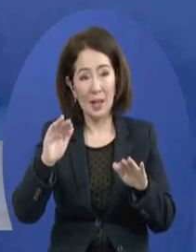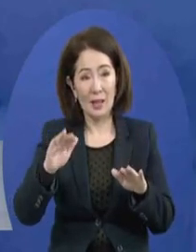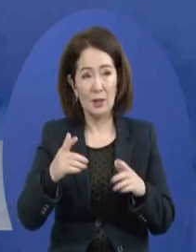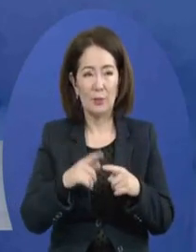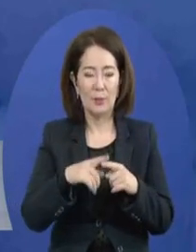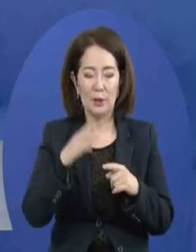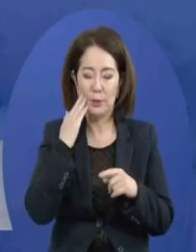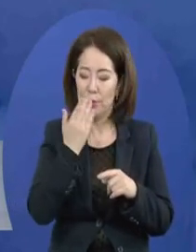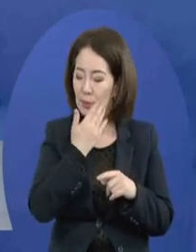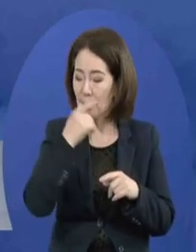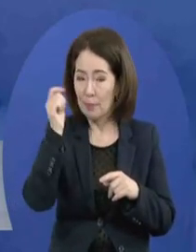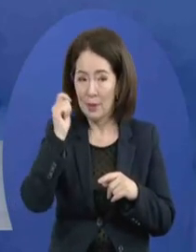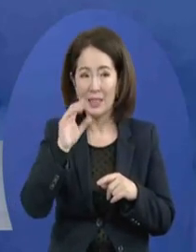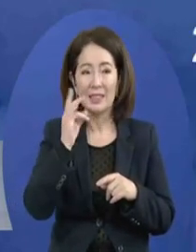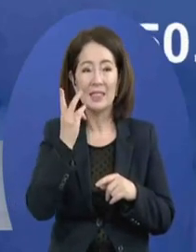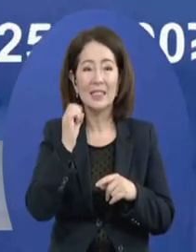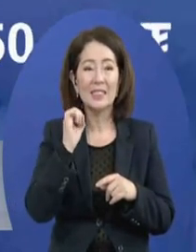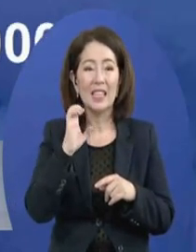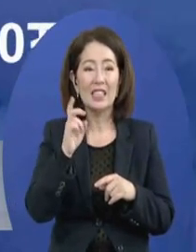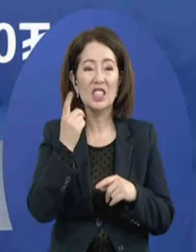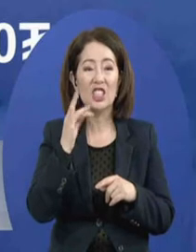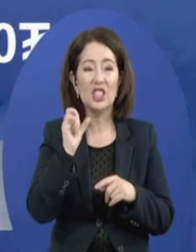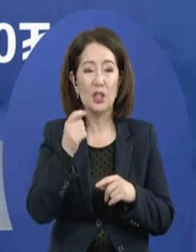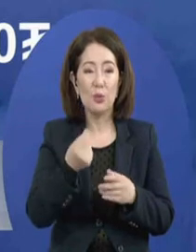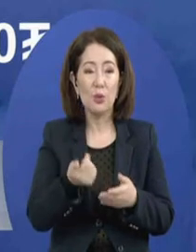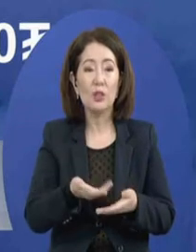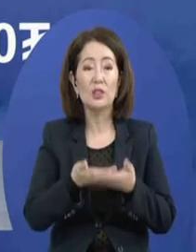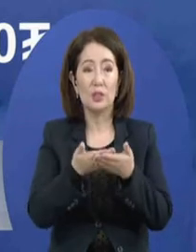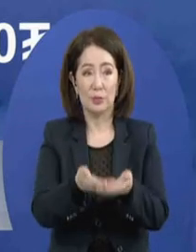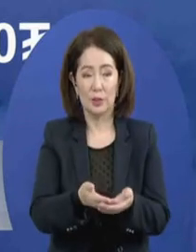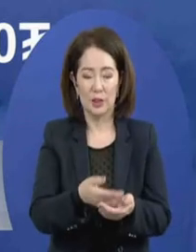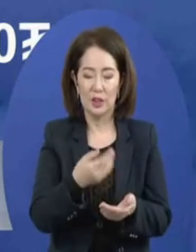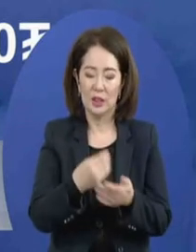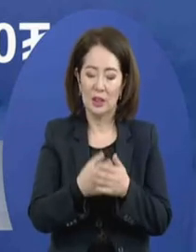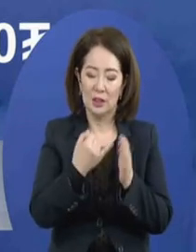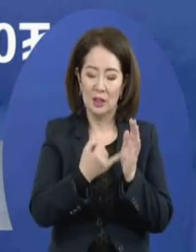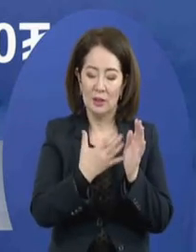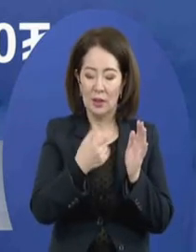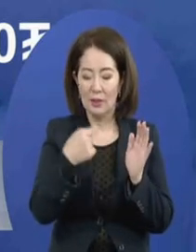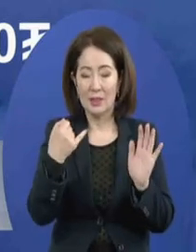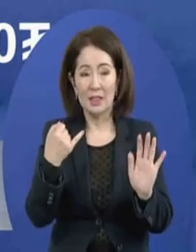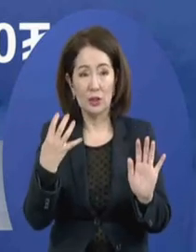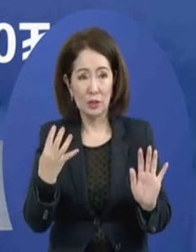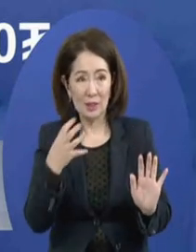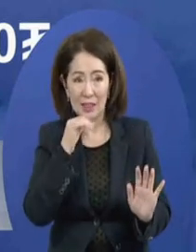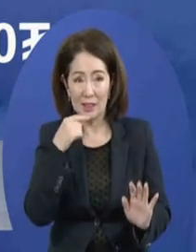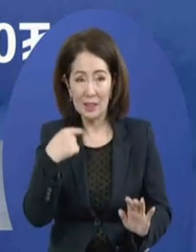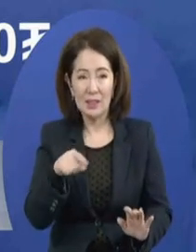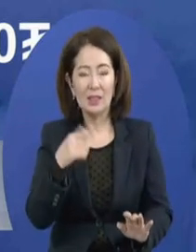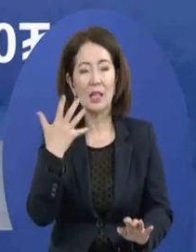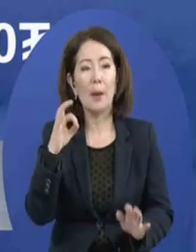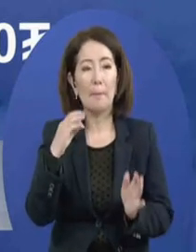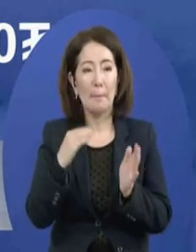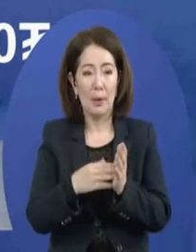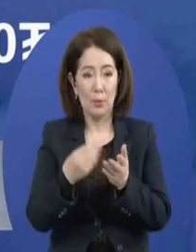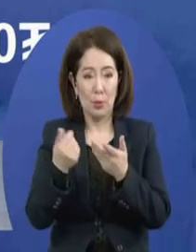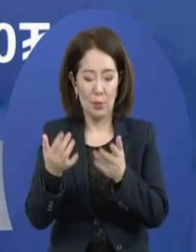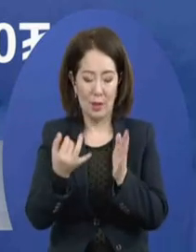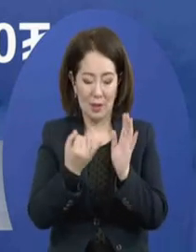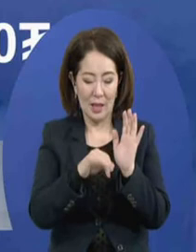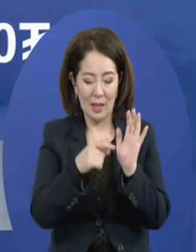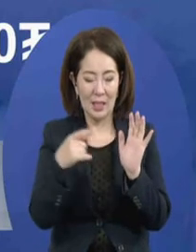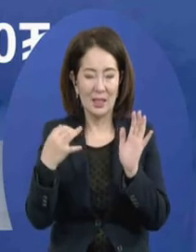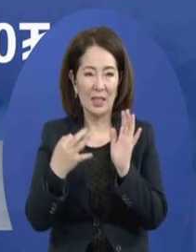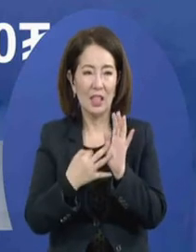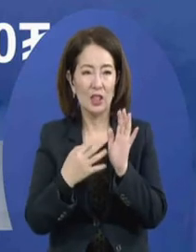болон сар шинийн баяраар насны хишиг мөнгөнд дэмжлэг олгож байна. Тодруулах юм бол 65-аас 69 насны ахмадуудад 50 мянган төгрөг,